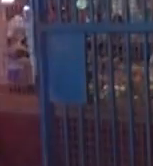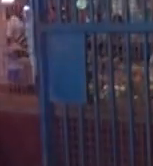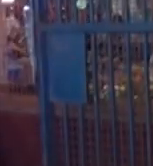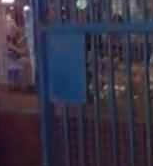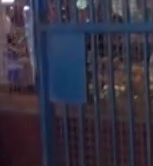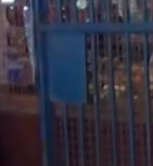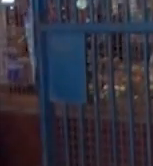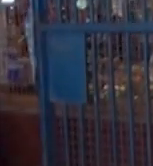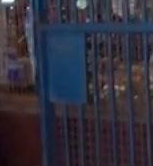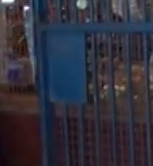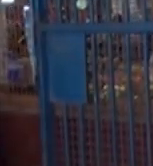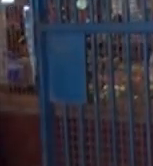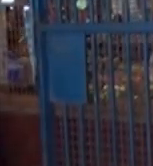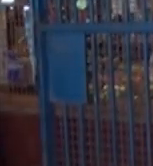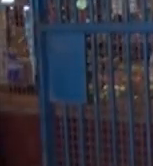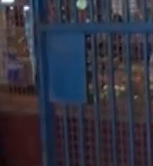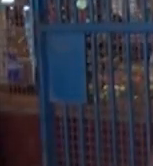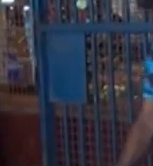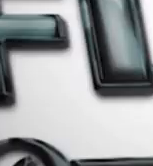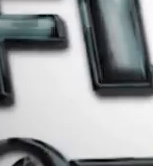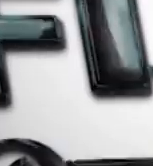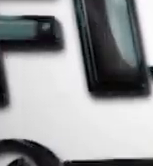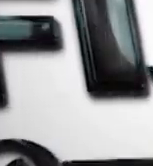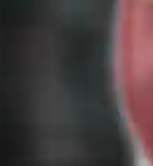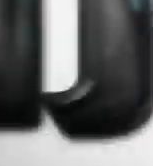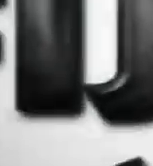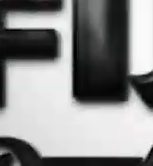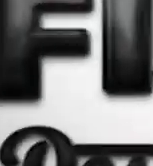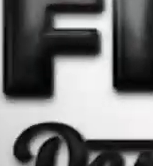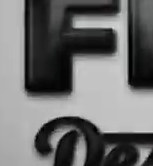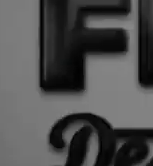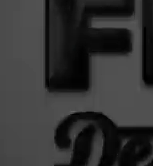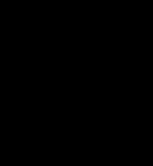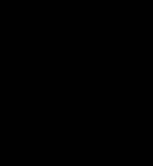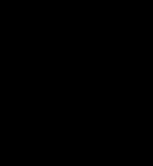में पुराना गाना लगे हमें बहुत अच्छा लगे। रेडियो फीजी 2 देश की धड़कन।